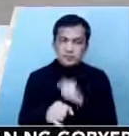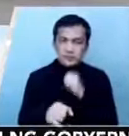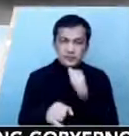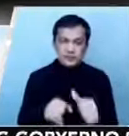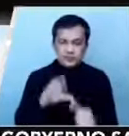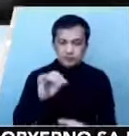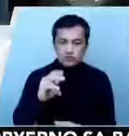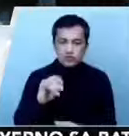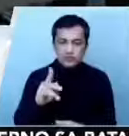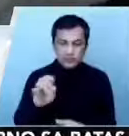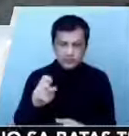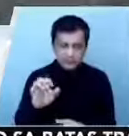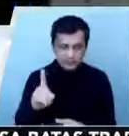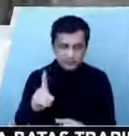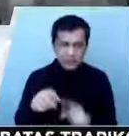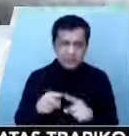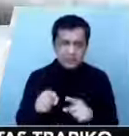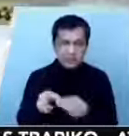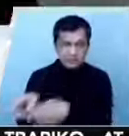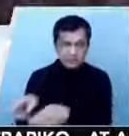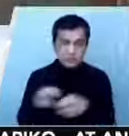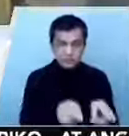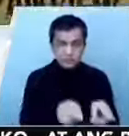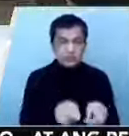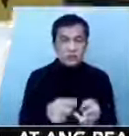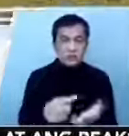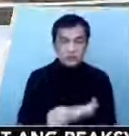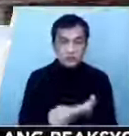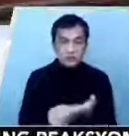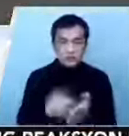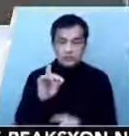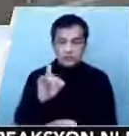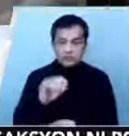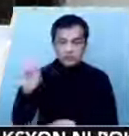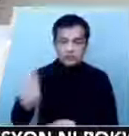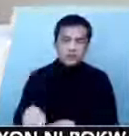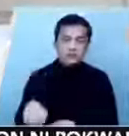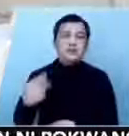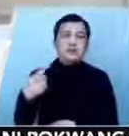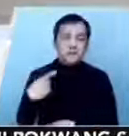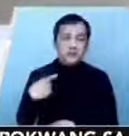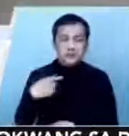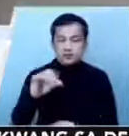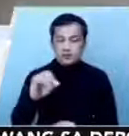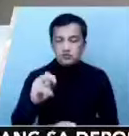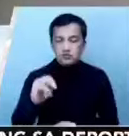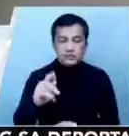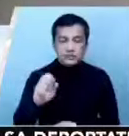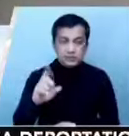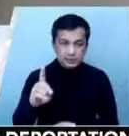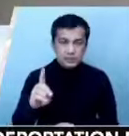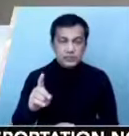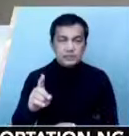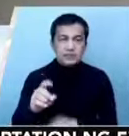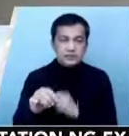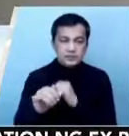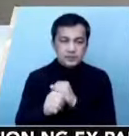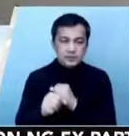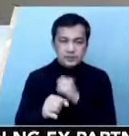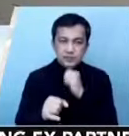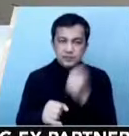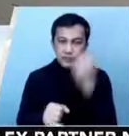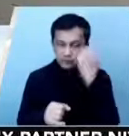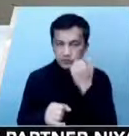kung mismong ruta ang pag-uusapan, lampas 80% ng mga ito ang may mga consolidated na ng mga units, kaya hindi na magkukulang ng sasakyan ayon